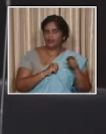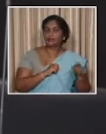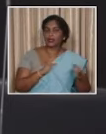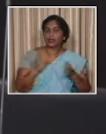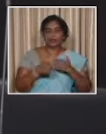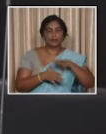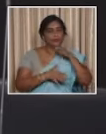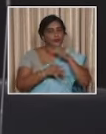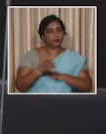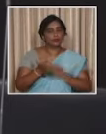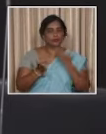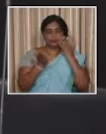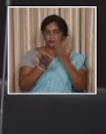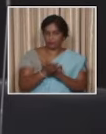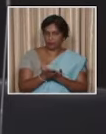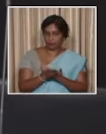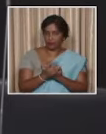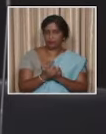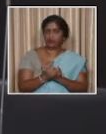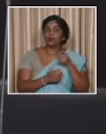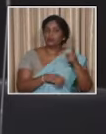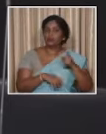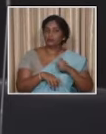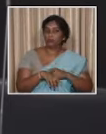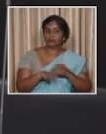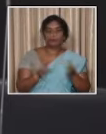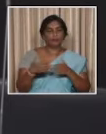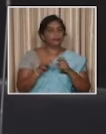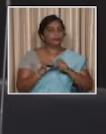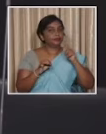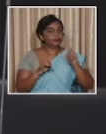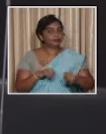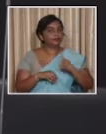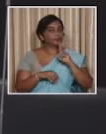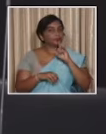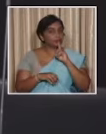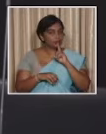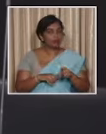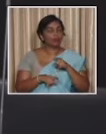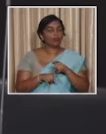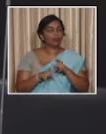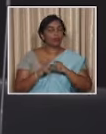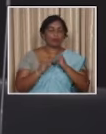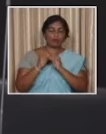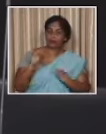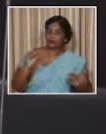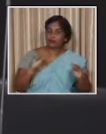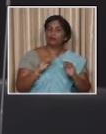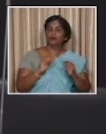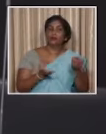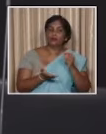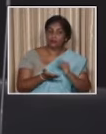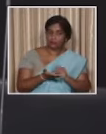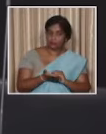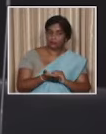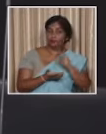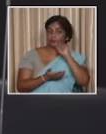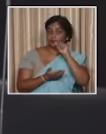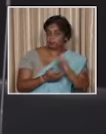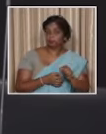කැබිනට් පත්‍රිකාවක් මම ඉදිරිපත් කළා. ඒ අවස්ථාවේදී කැබිනට් මණ්ඩලය කීවා මීට අතිරේකව තවත් මේකට